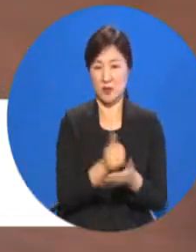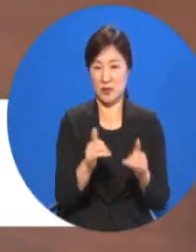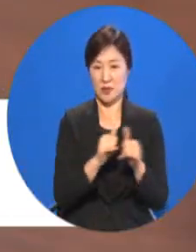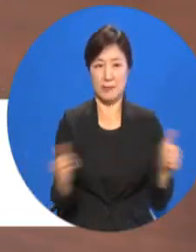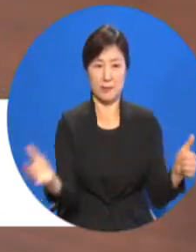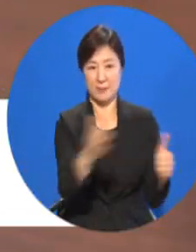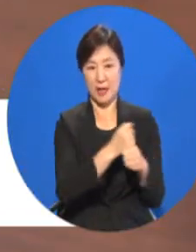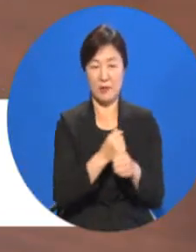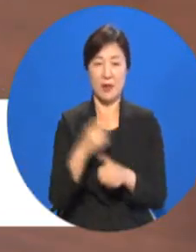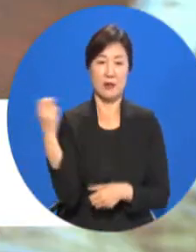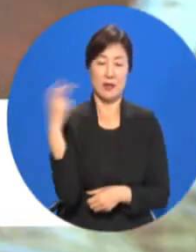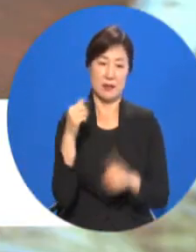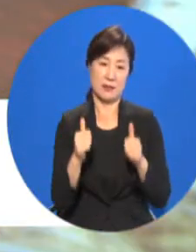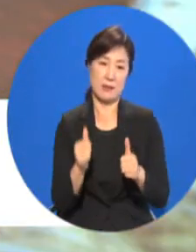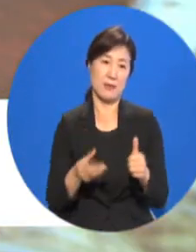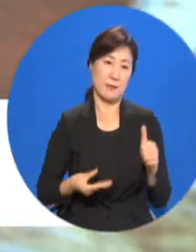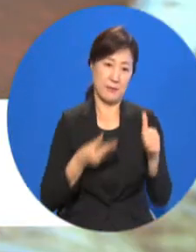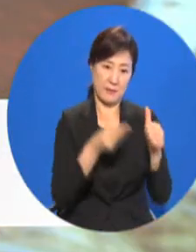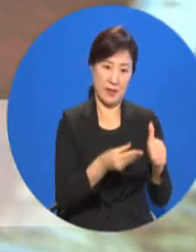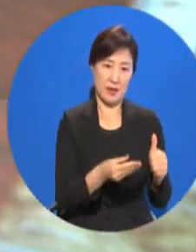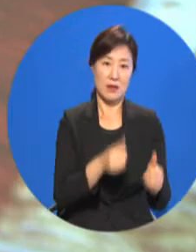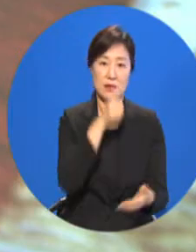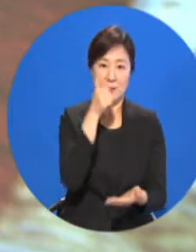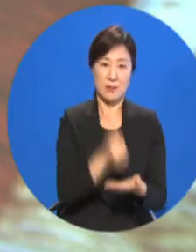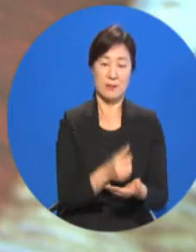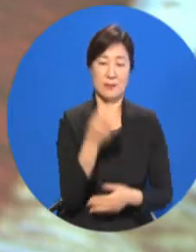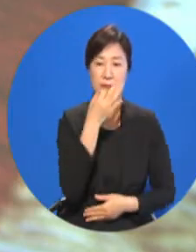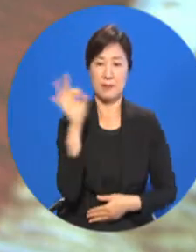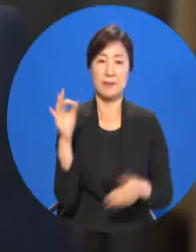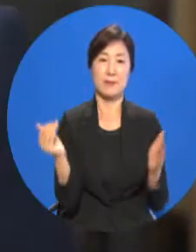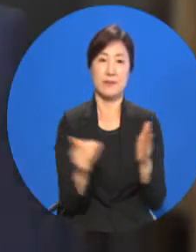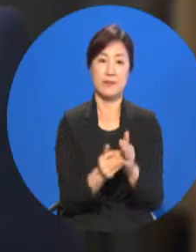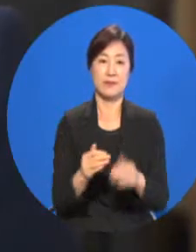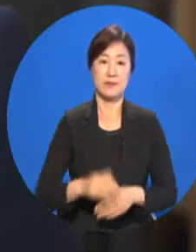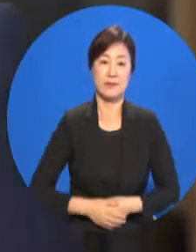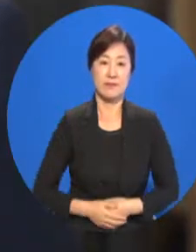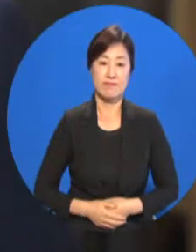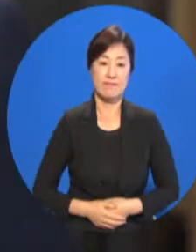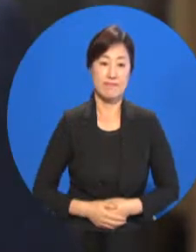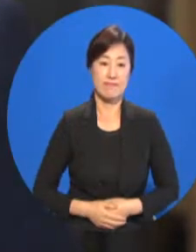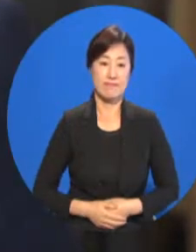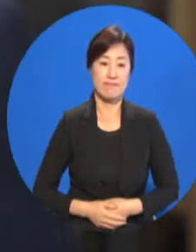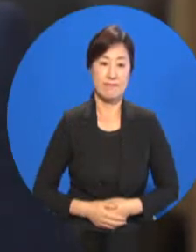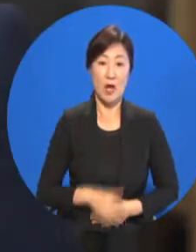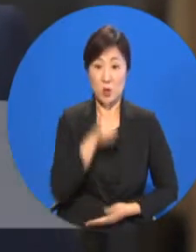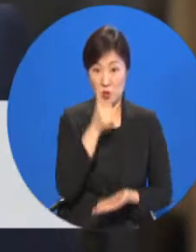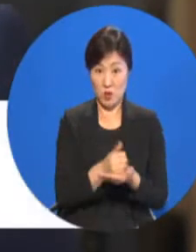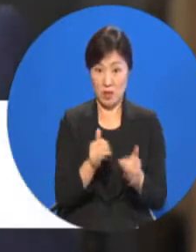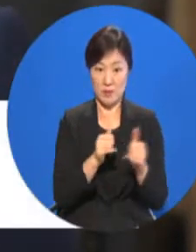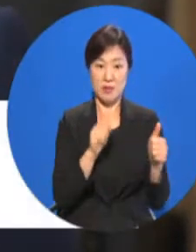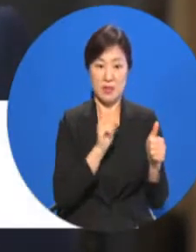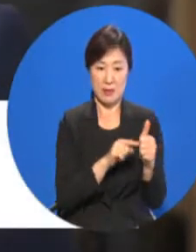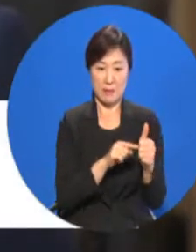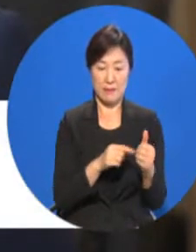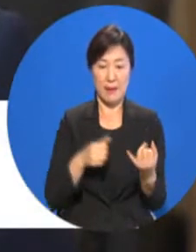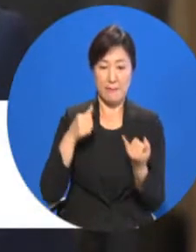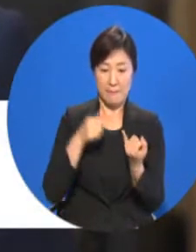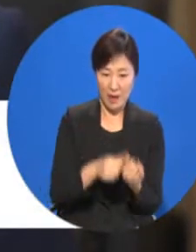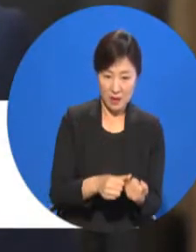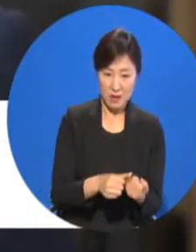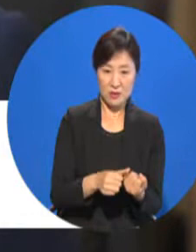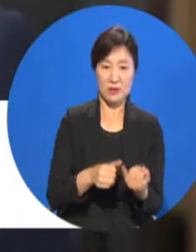재판에 넘겼고 범인이 맞는 것으로 확인됐습니다. 피고인이 피해자를 강간 후 살해하였다고